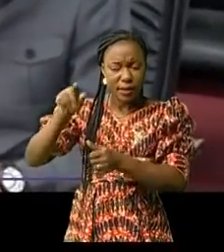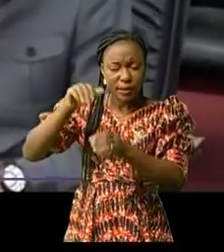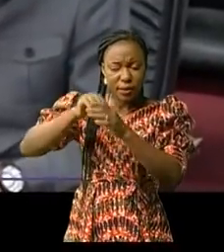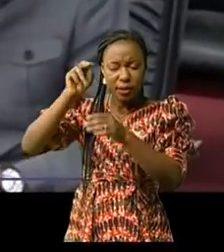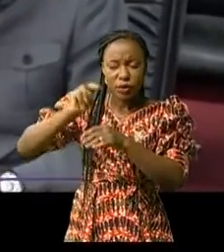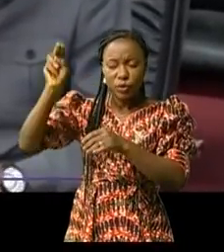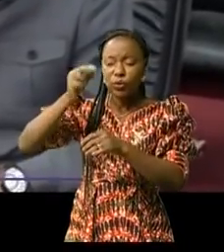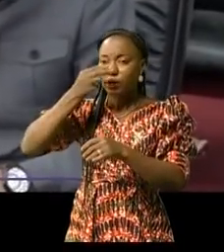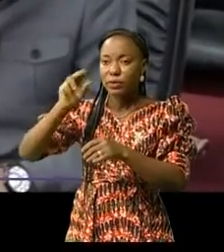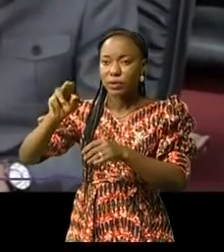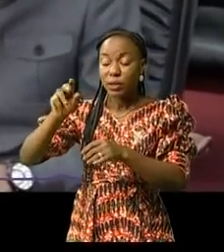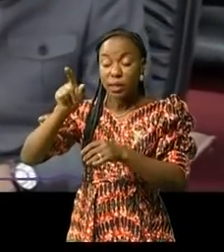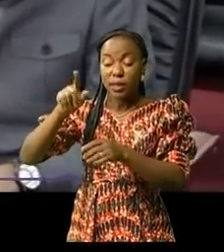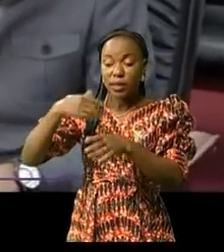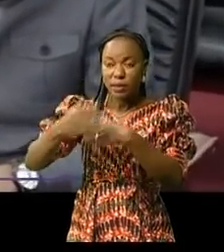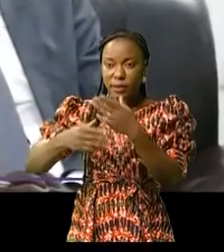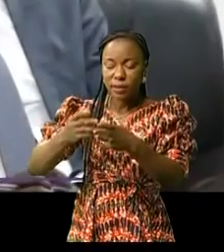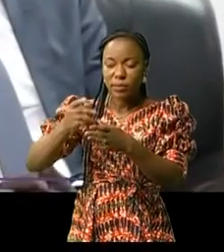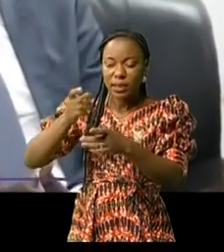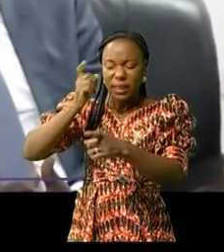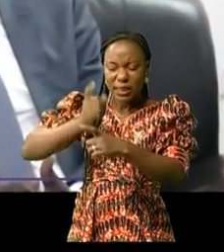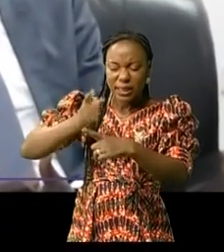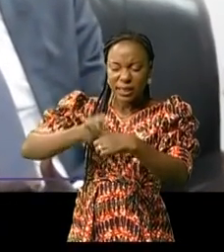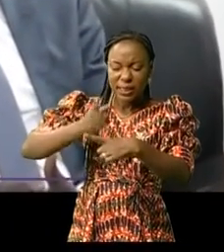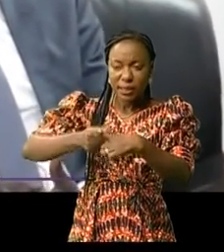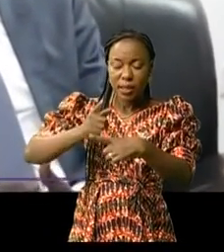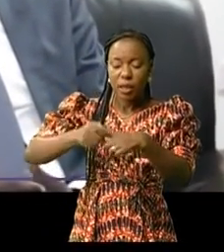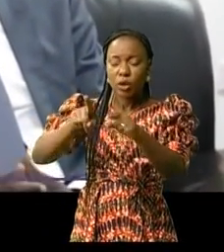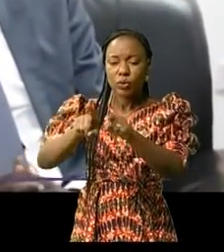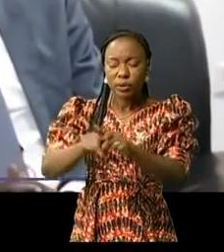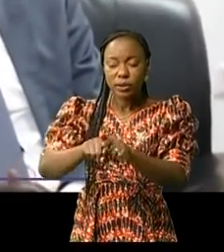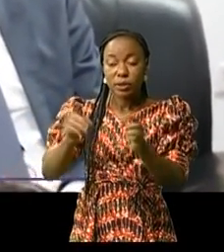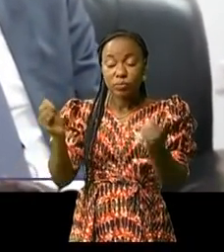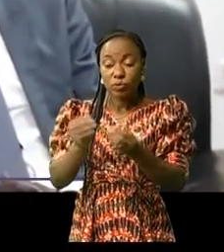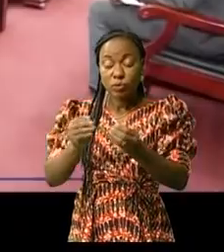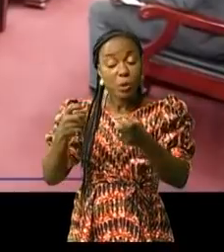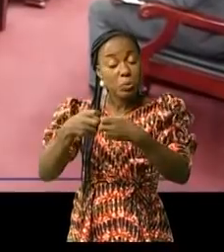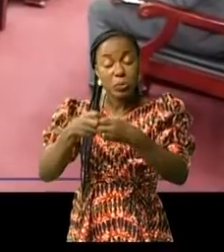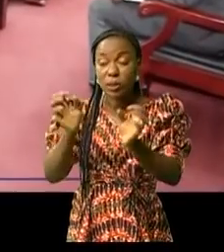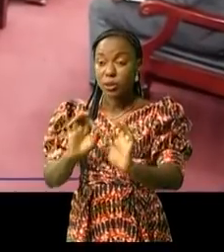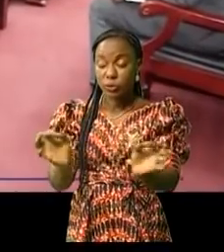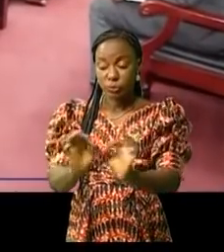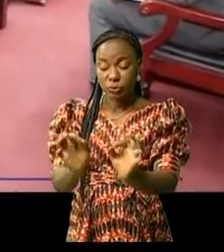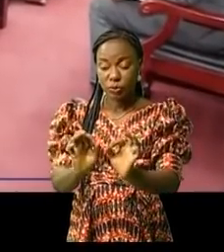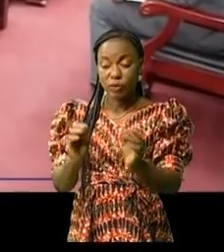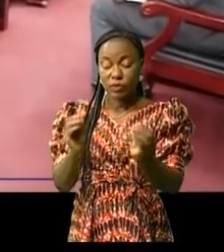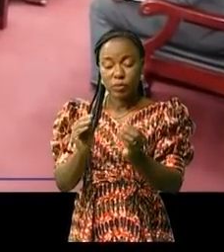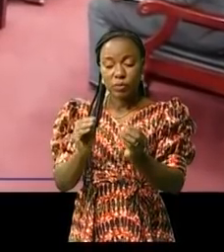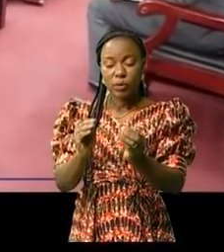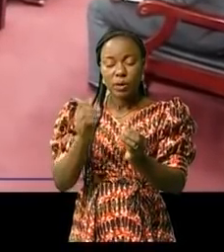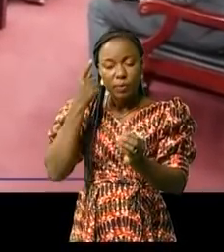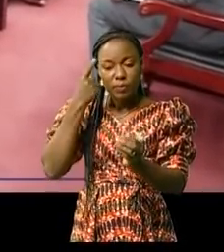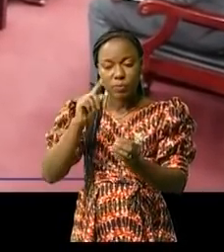exploite la cassitérite en se limitant aux concentrés d'état faute d'électricité proportionnelle à l'activité